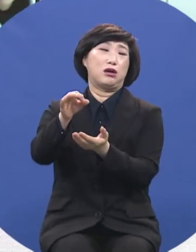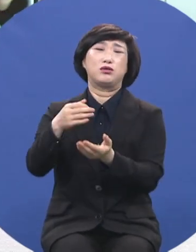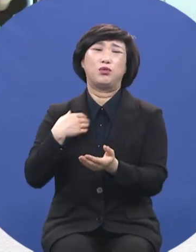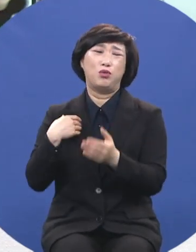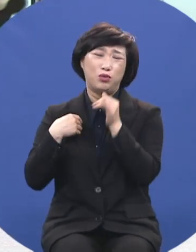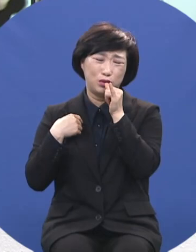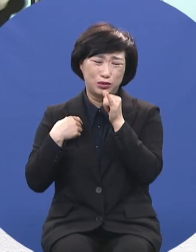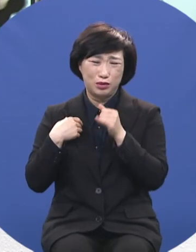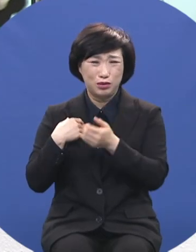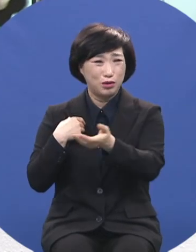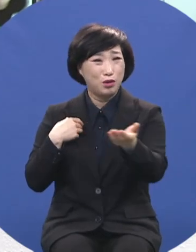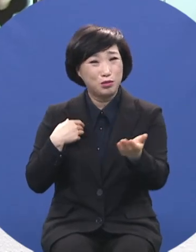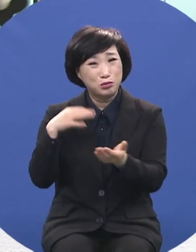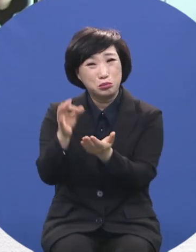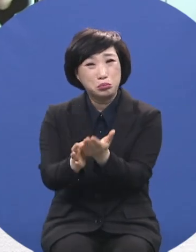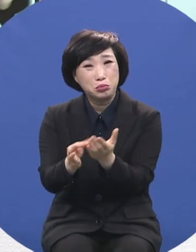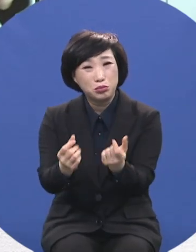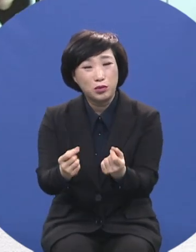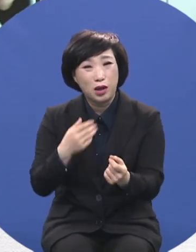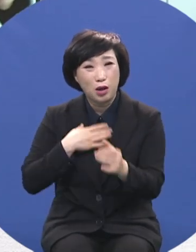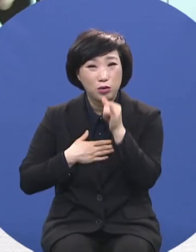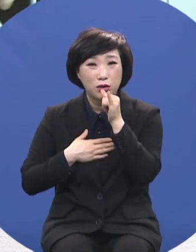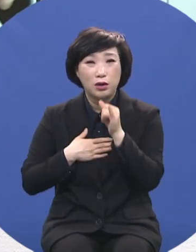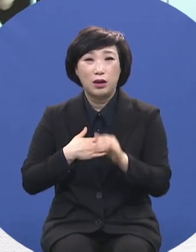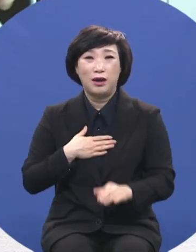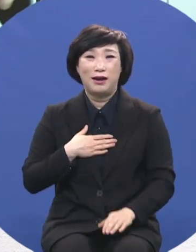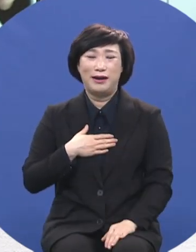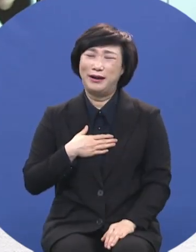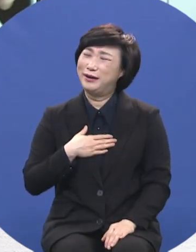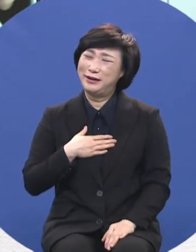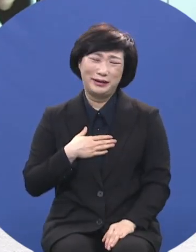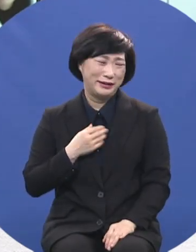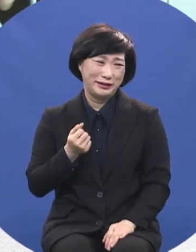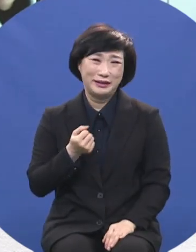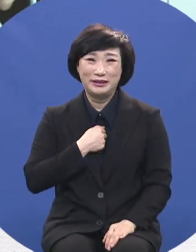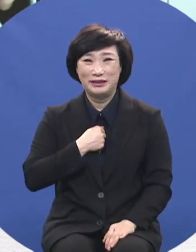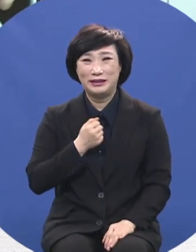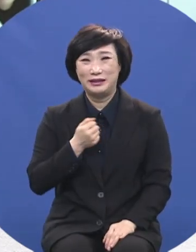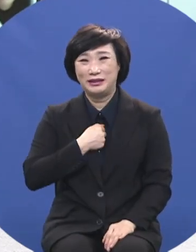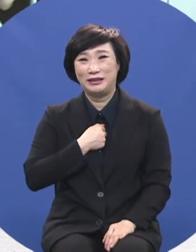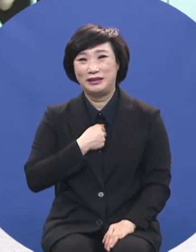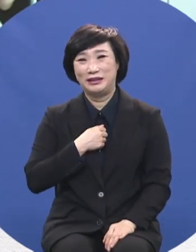거예요. 싸구려처럼 알아. 참 안타깝잖아요.